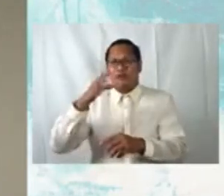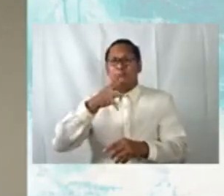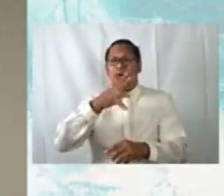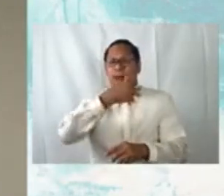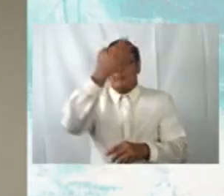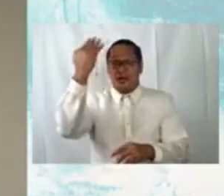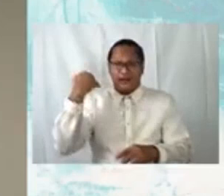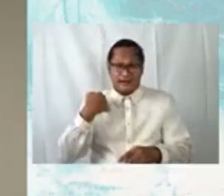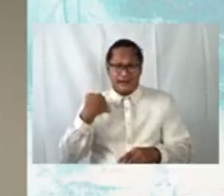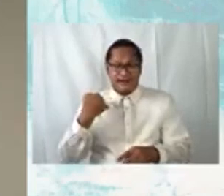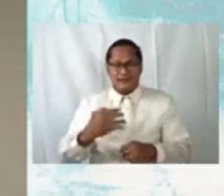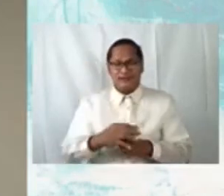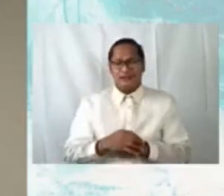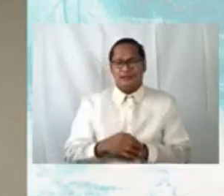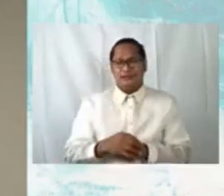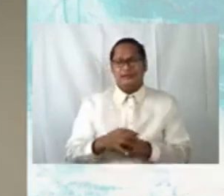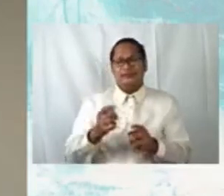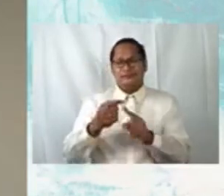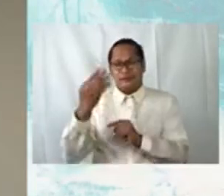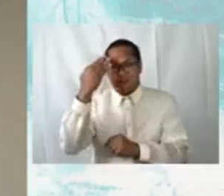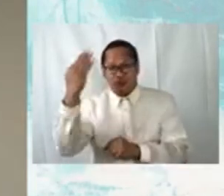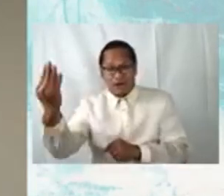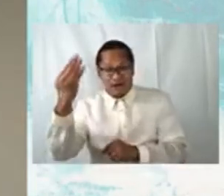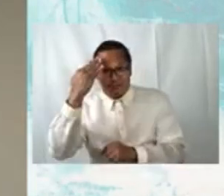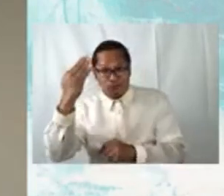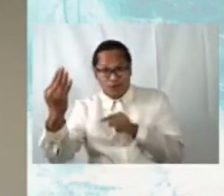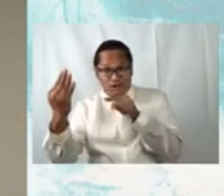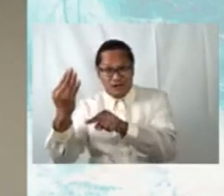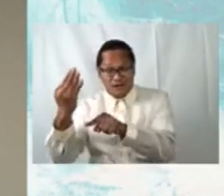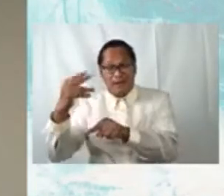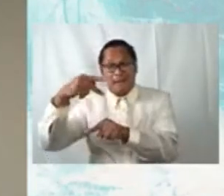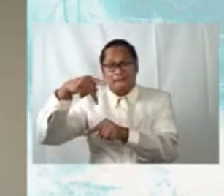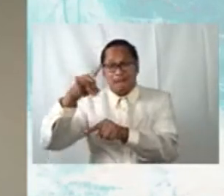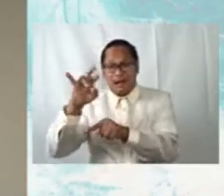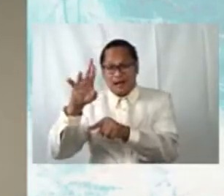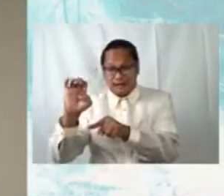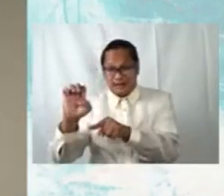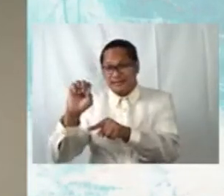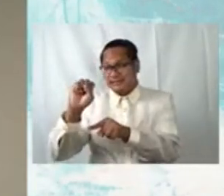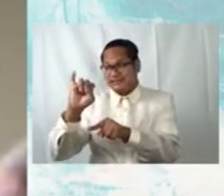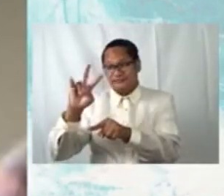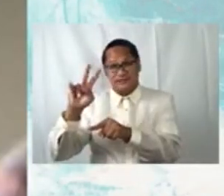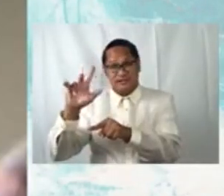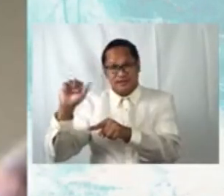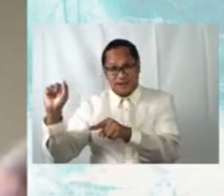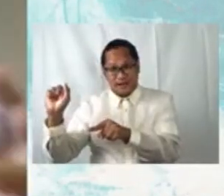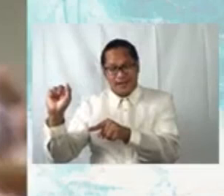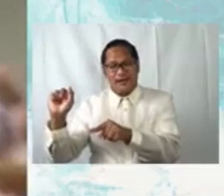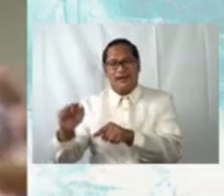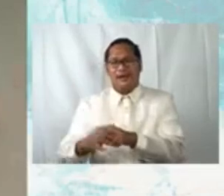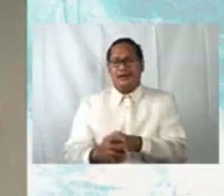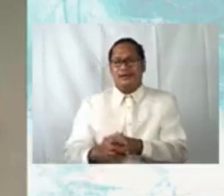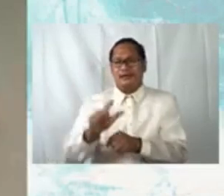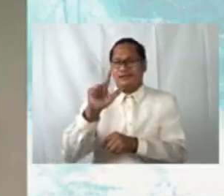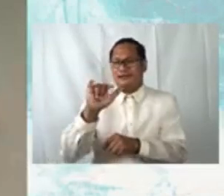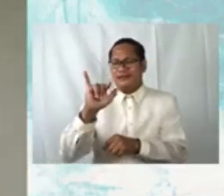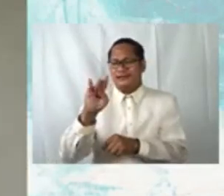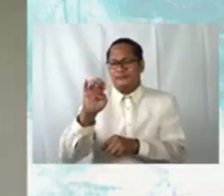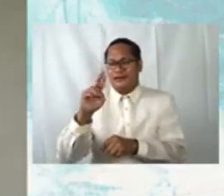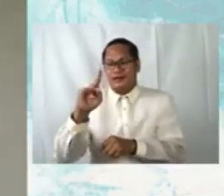So, taga Bulacan-Bulacan po si Padre Mariano Sibilia, liberta,